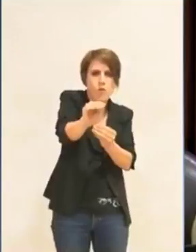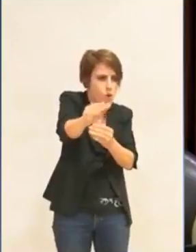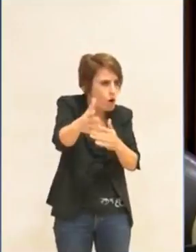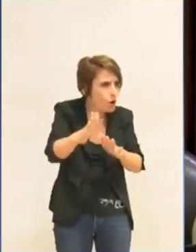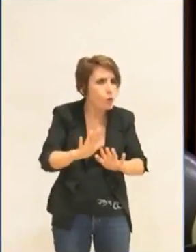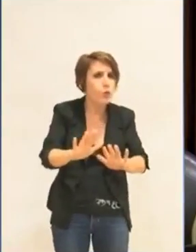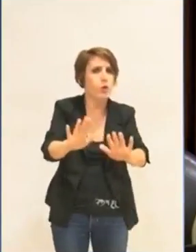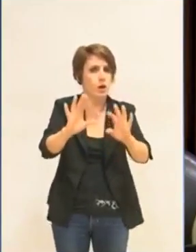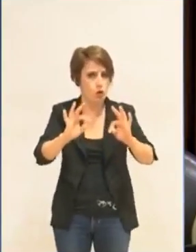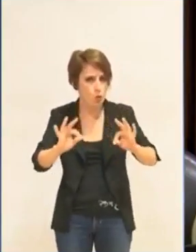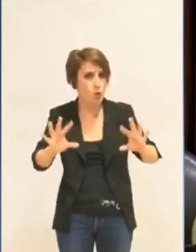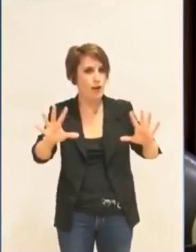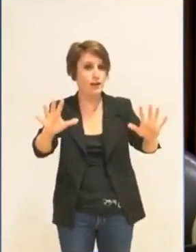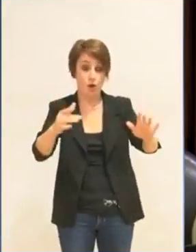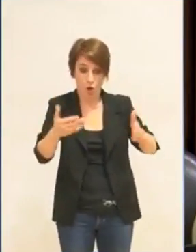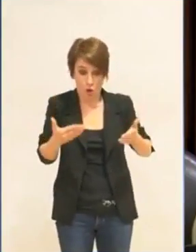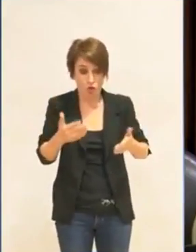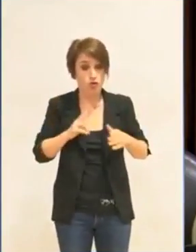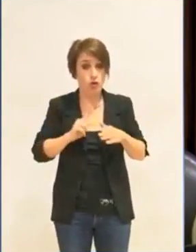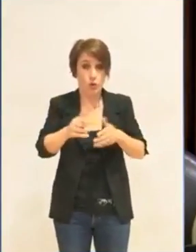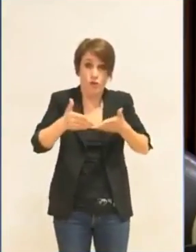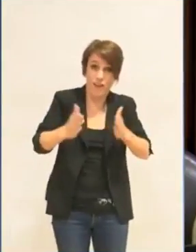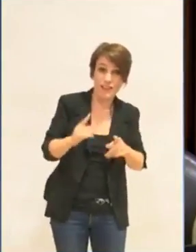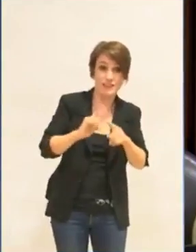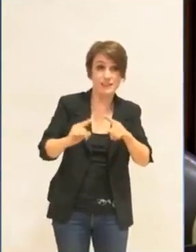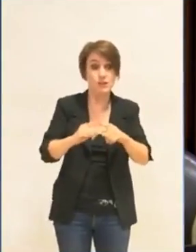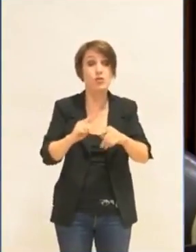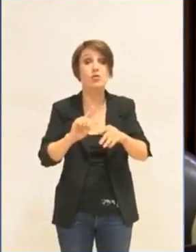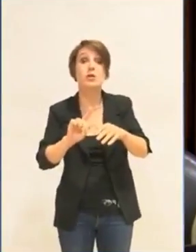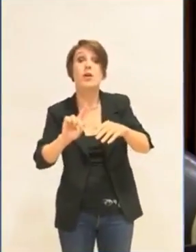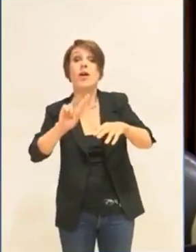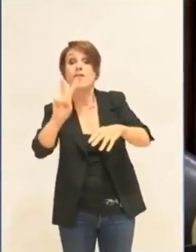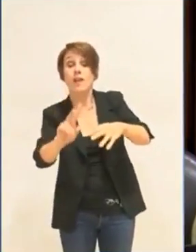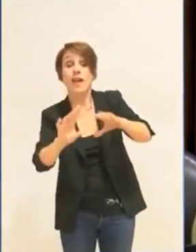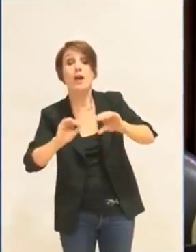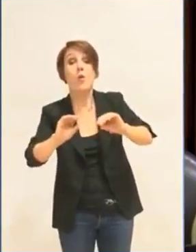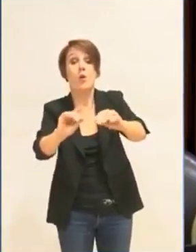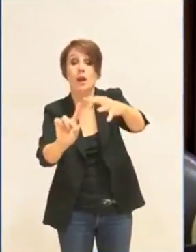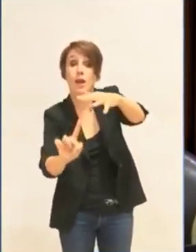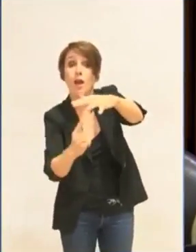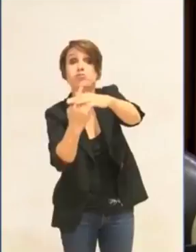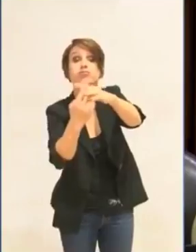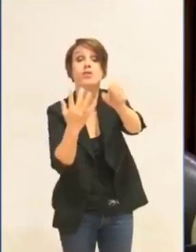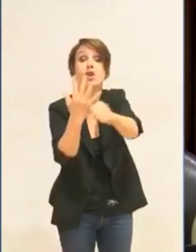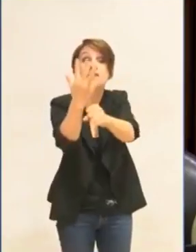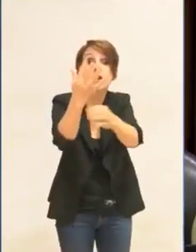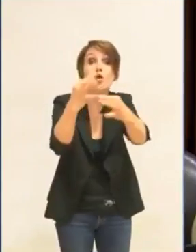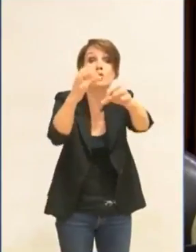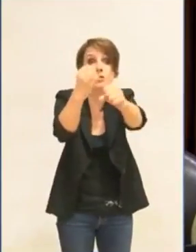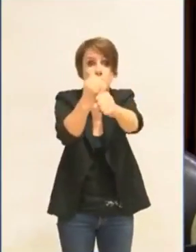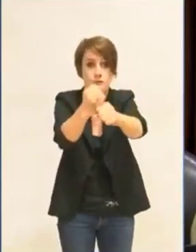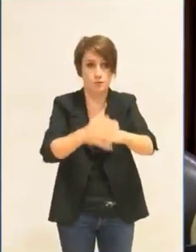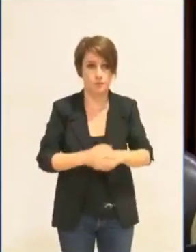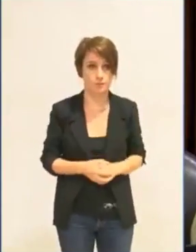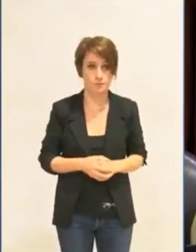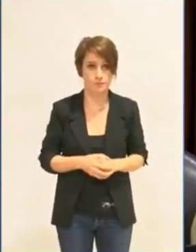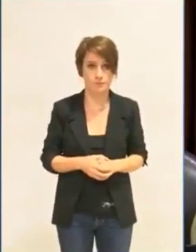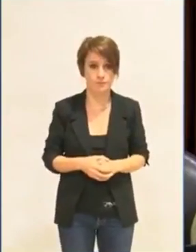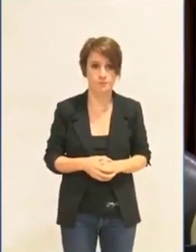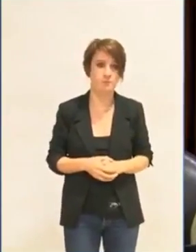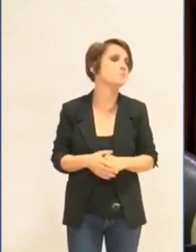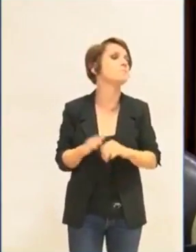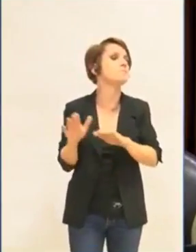décisions qui vont se jouer sur 5 ou 10 ans. Voilà pour les 3 points. La dernière chose, c'est une